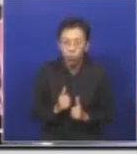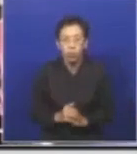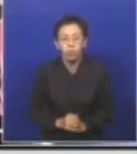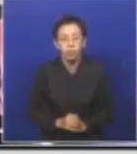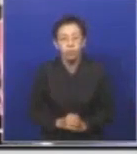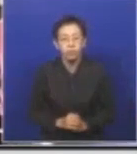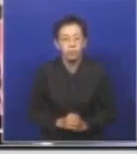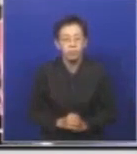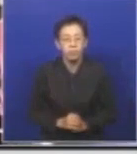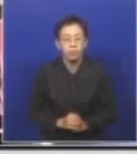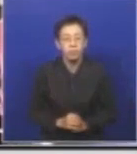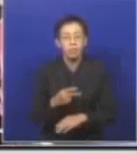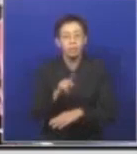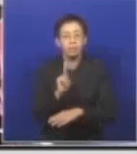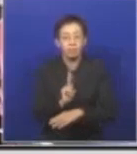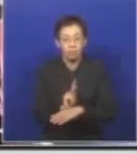แต่ท่านประธานที่เคารพครับ